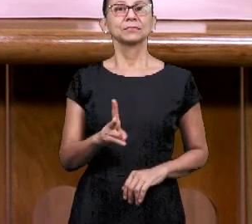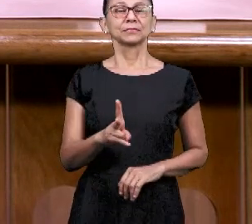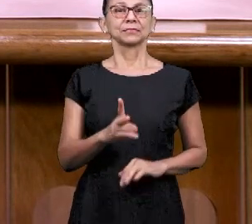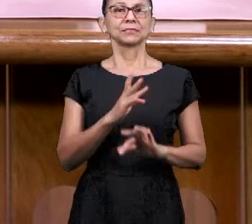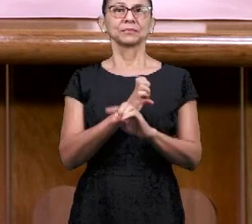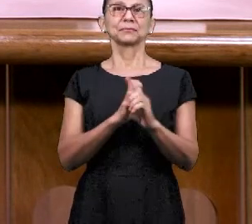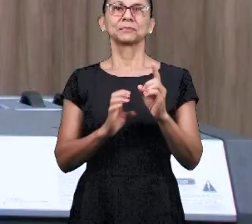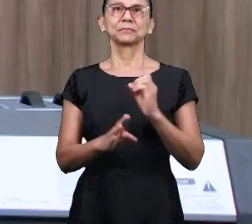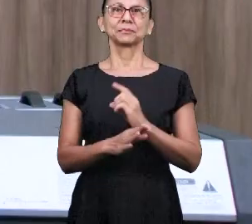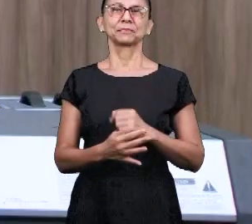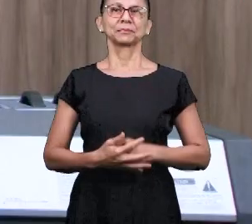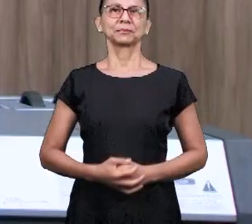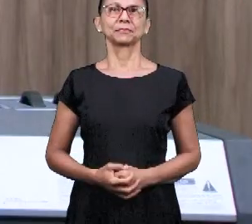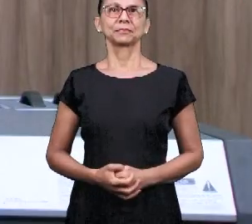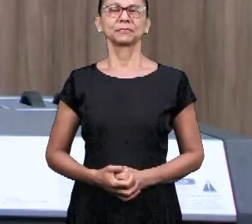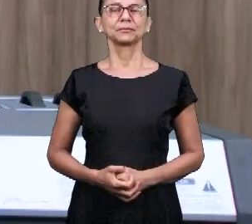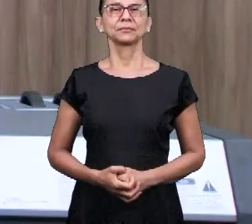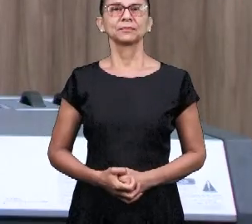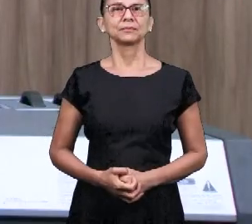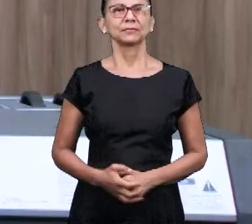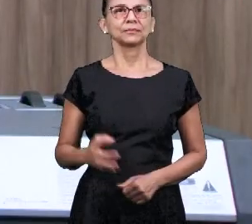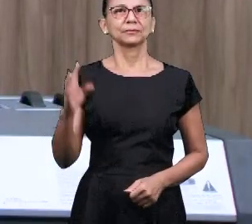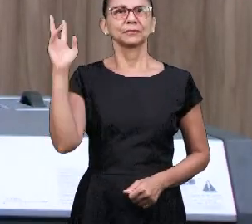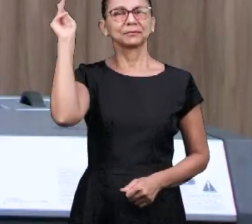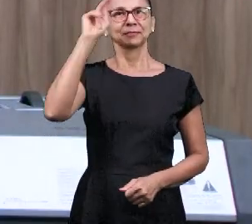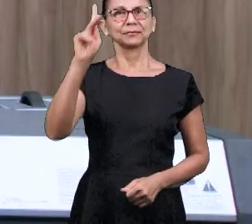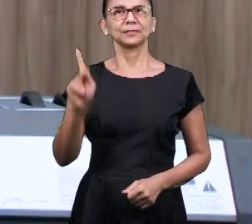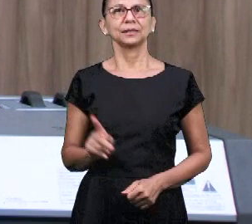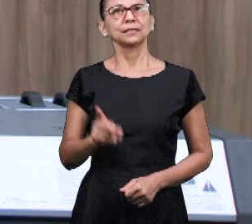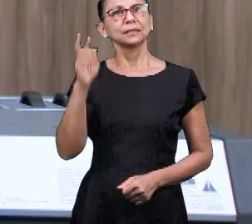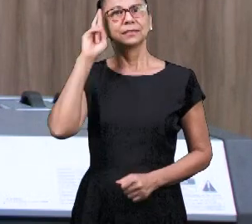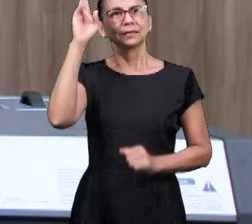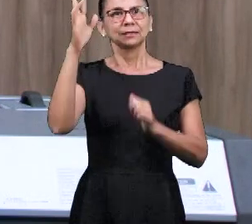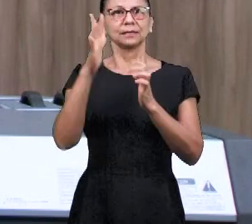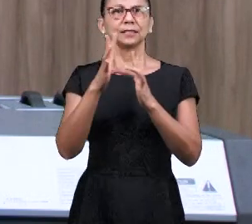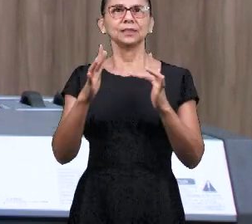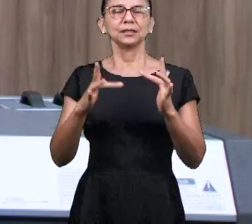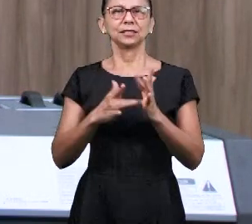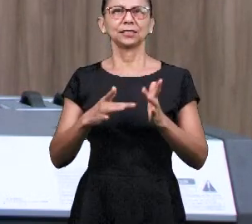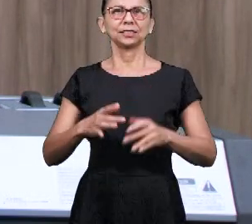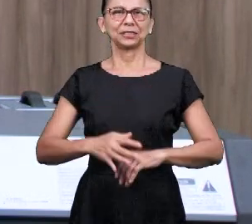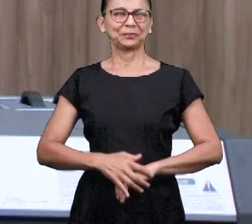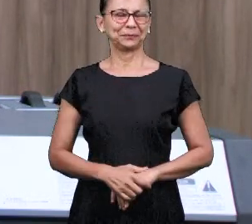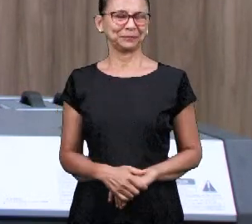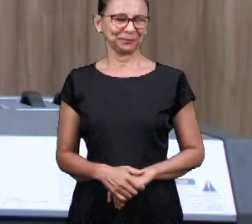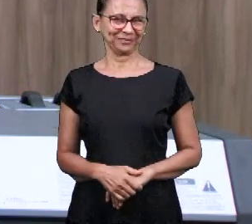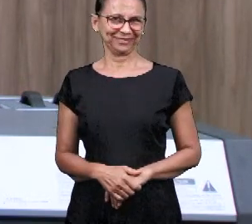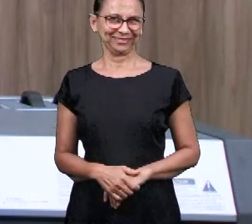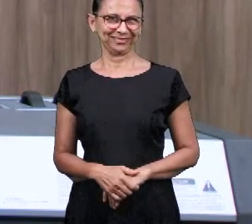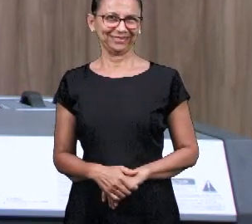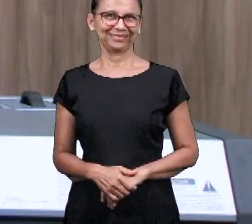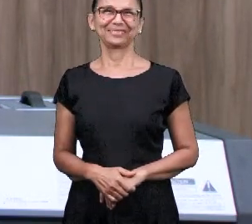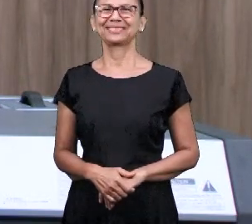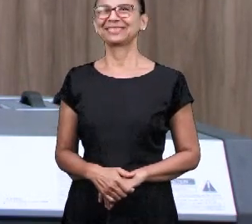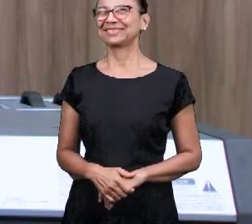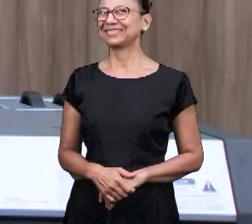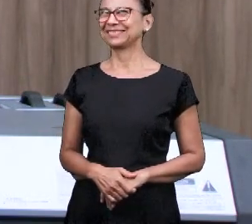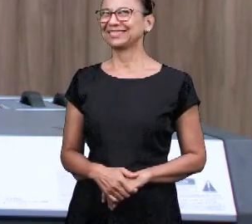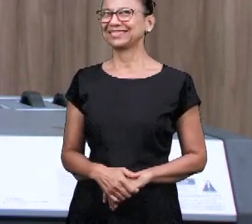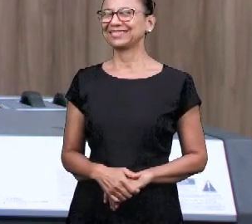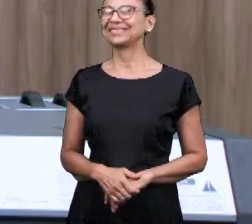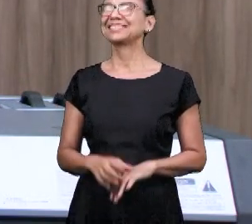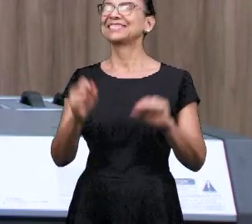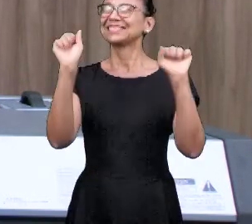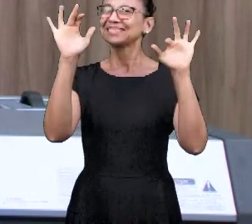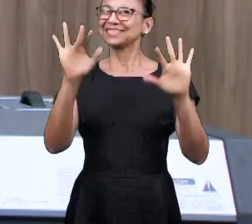adolescents et puissent les saluer du fait de leur promotion et qui